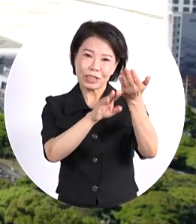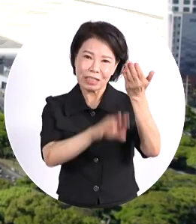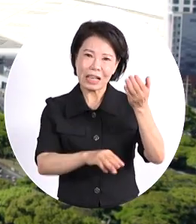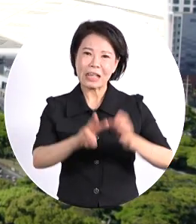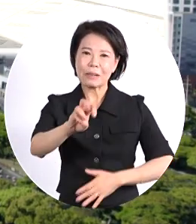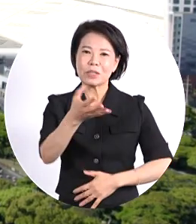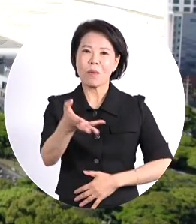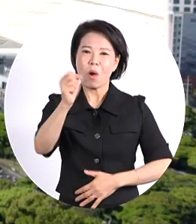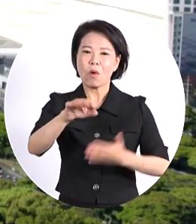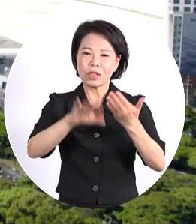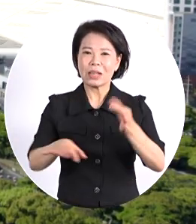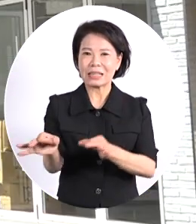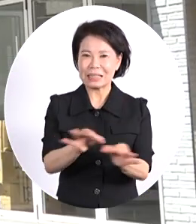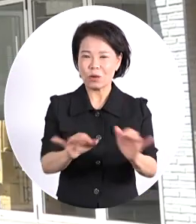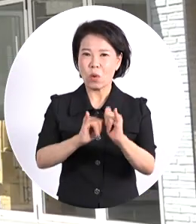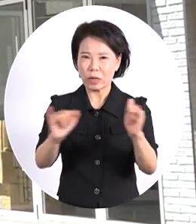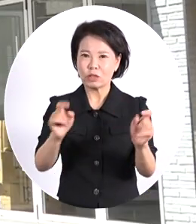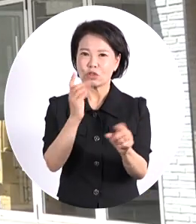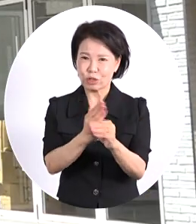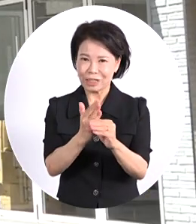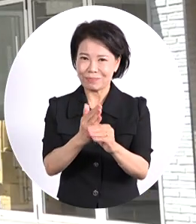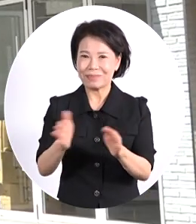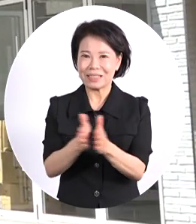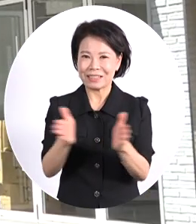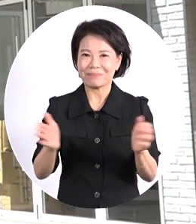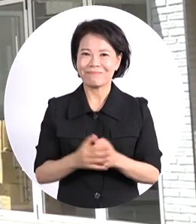중심으로 지원에 나섰습니다.